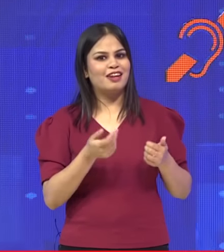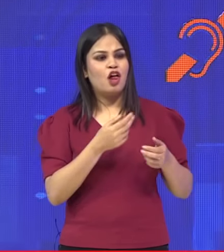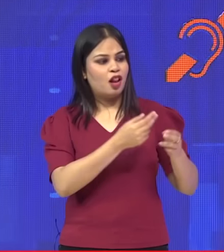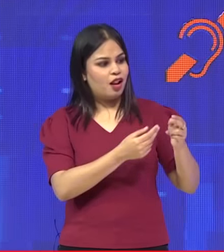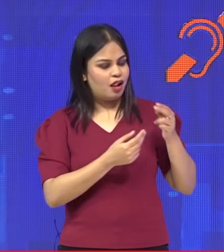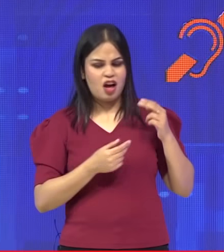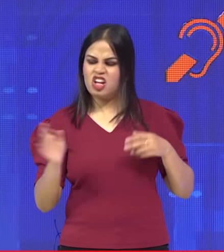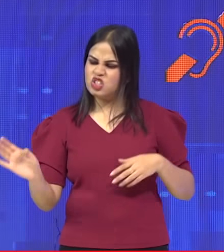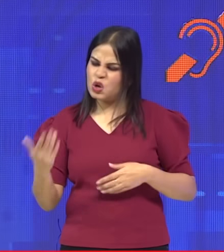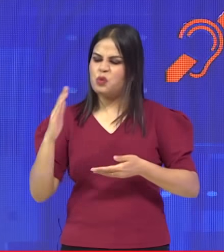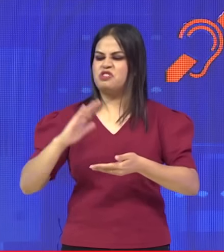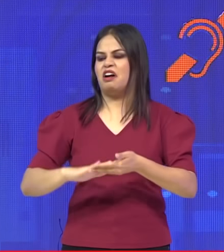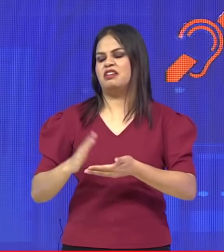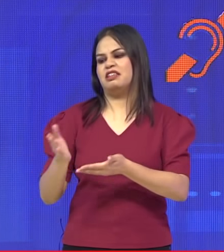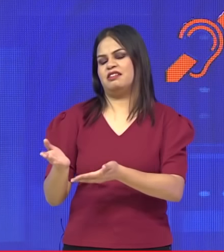मैरिज